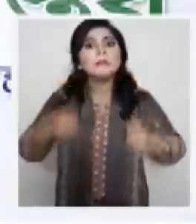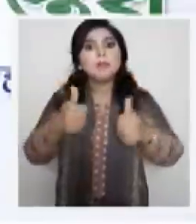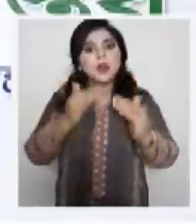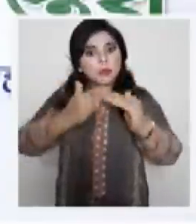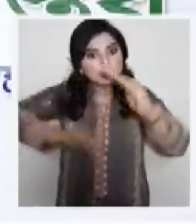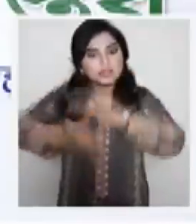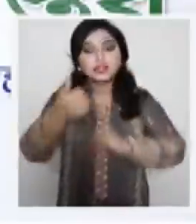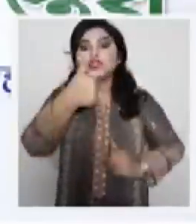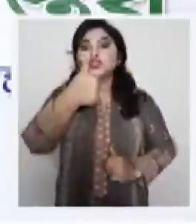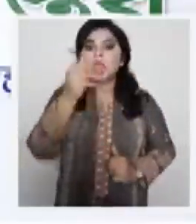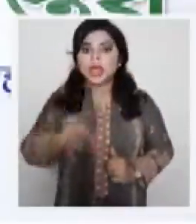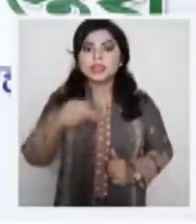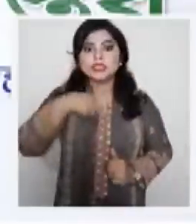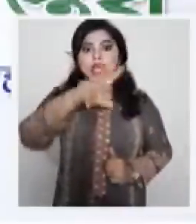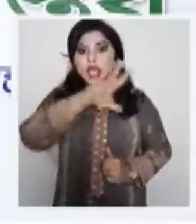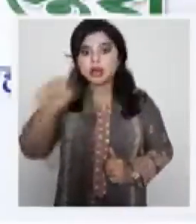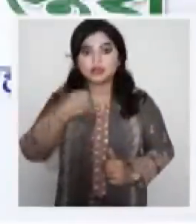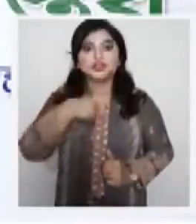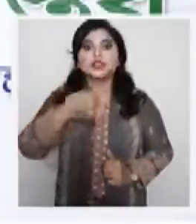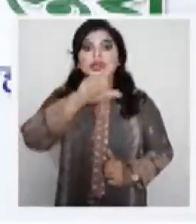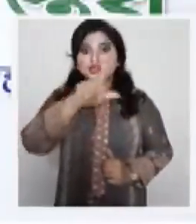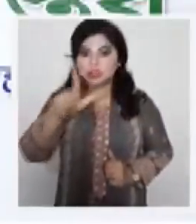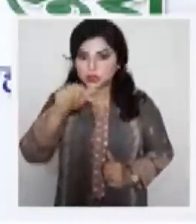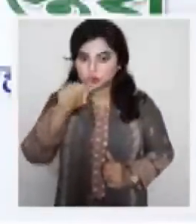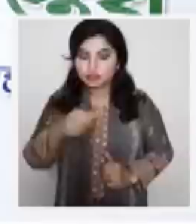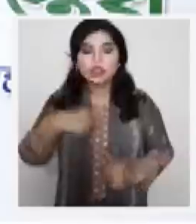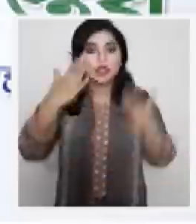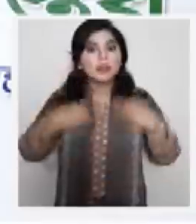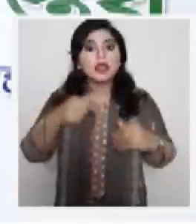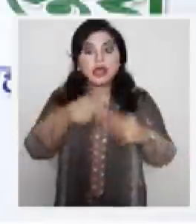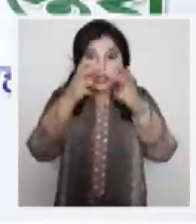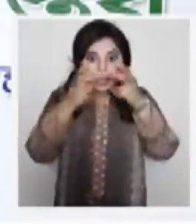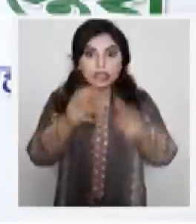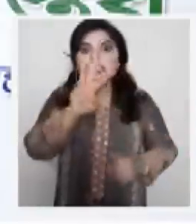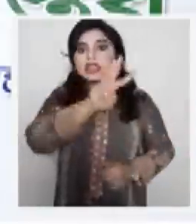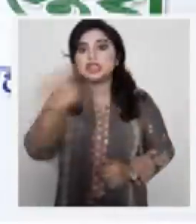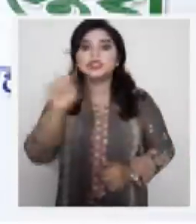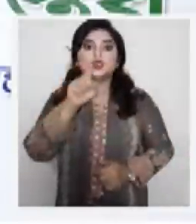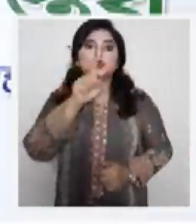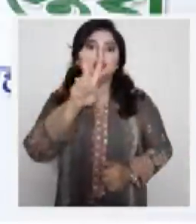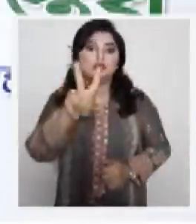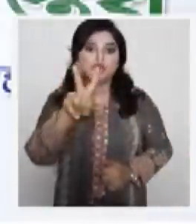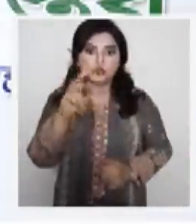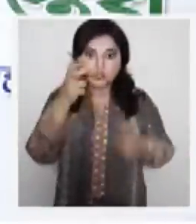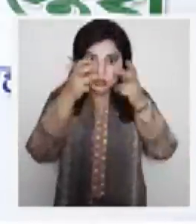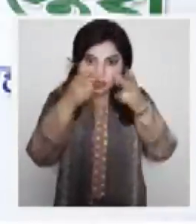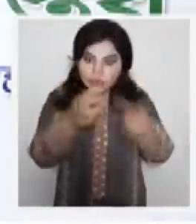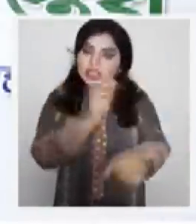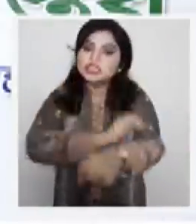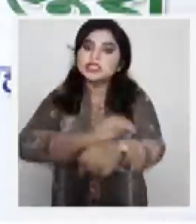আইসোলেশনে 16,479 জন। এ পর্যন্ত আইসোলেশন থেকে ছাড় পেয়েছেন 6,177 জন, বর্তমানে আইসোলেশনে